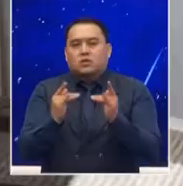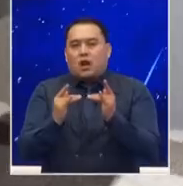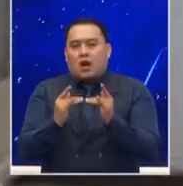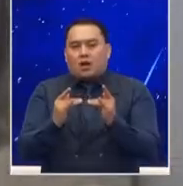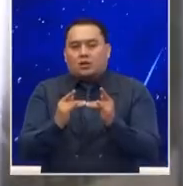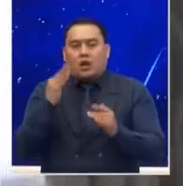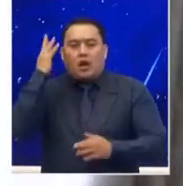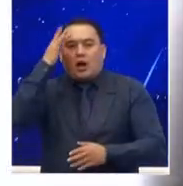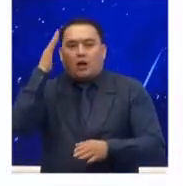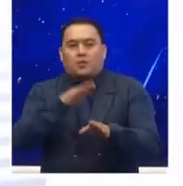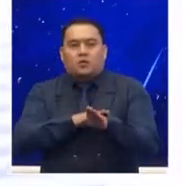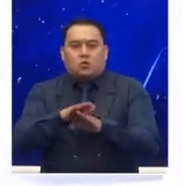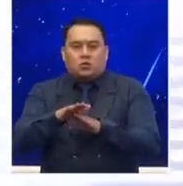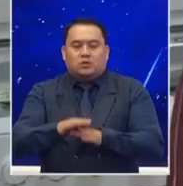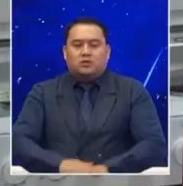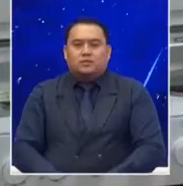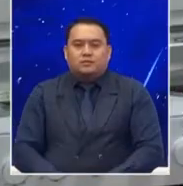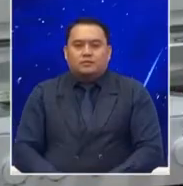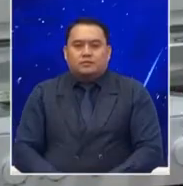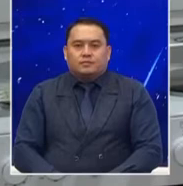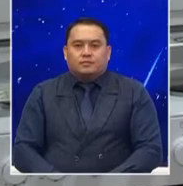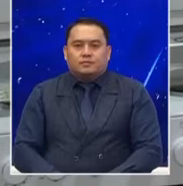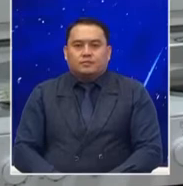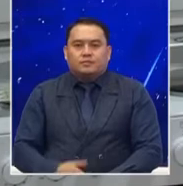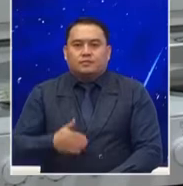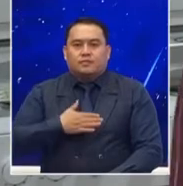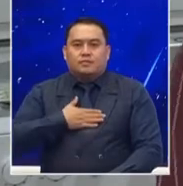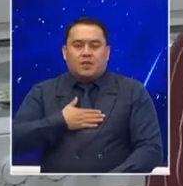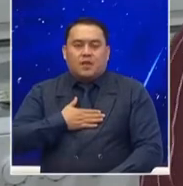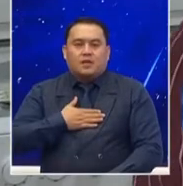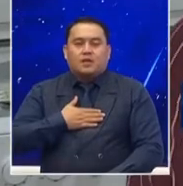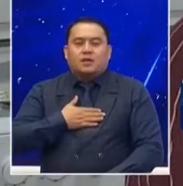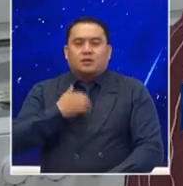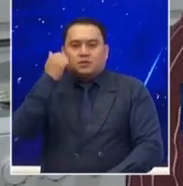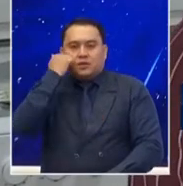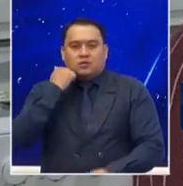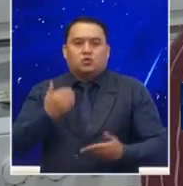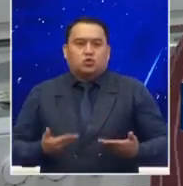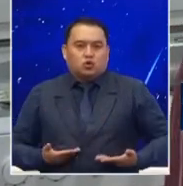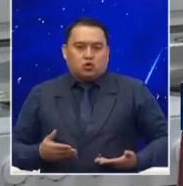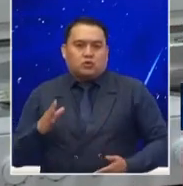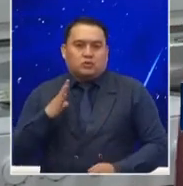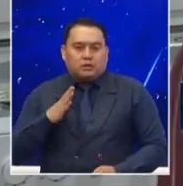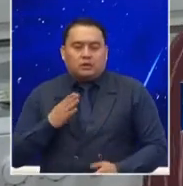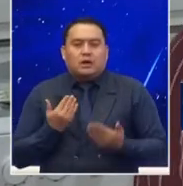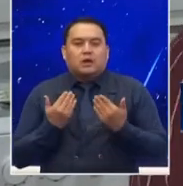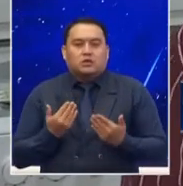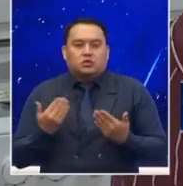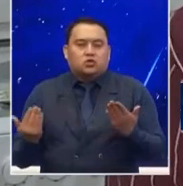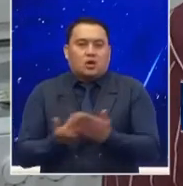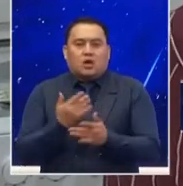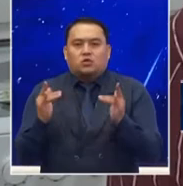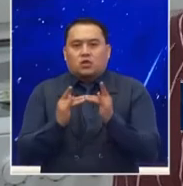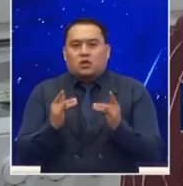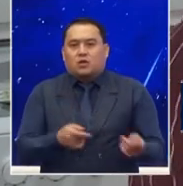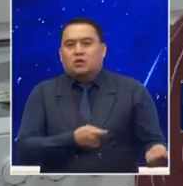дәл арманындағыдай болып тұр. Бұрын біз ескі жатақханада тұрдық. Енді біз осы жаңа